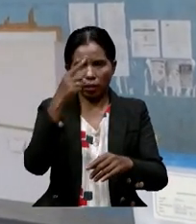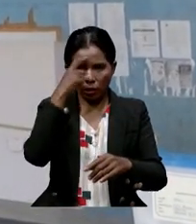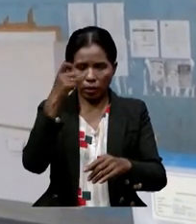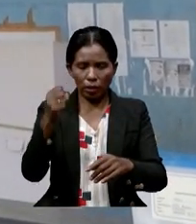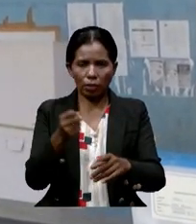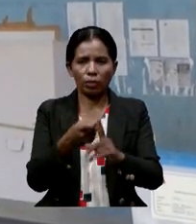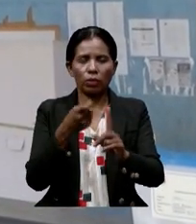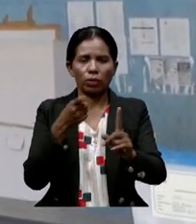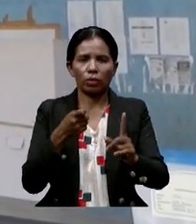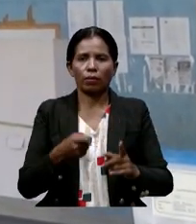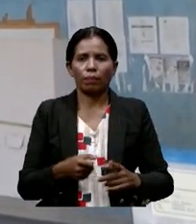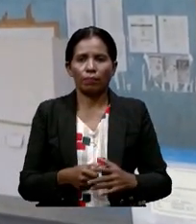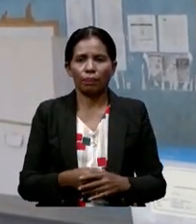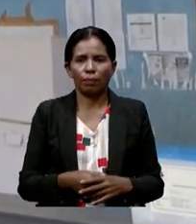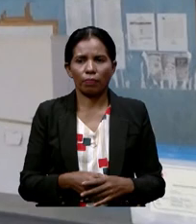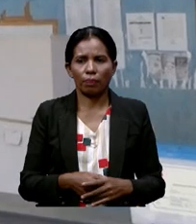tu husi